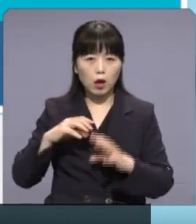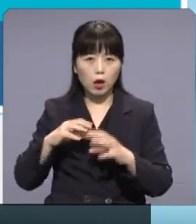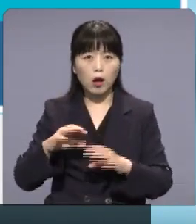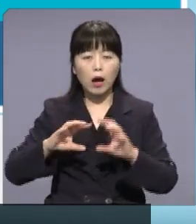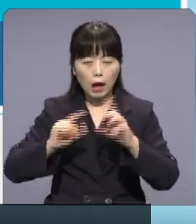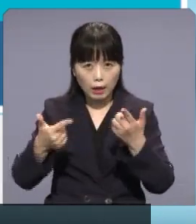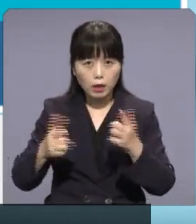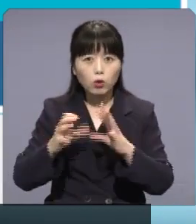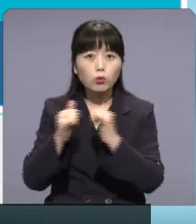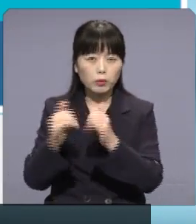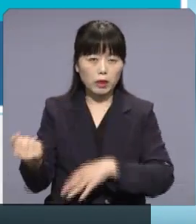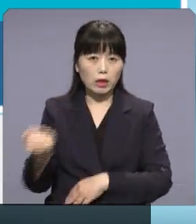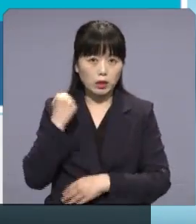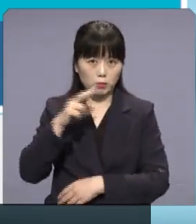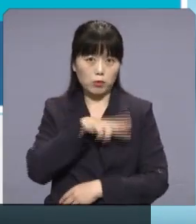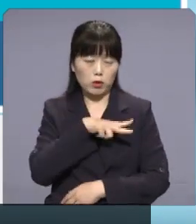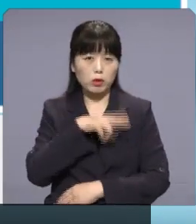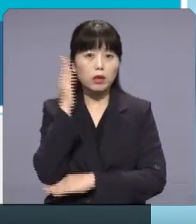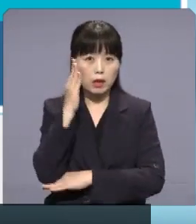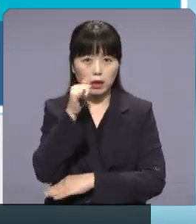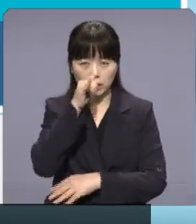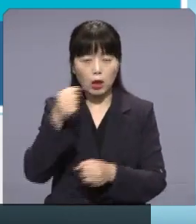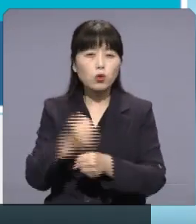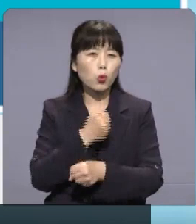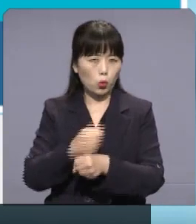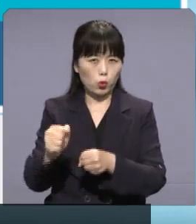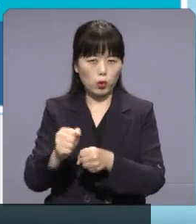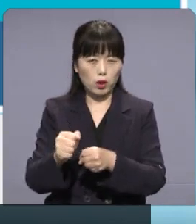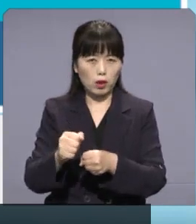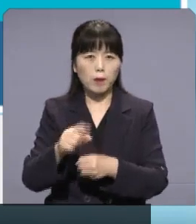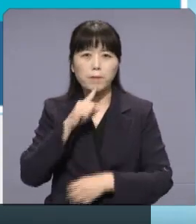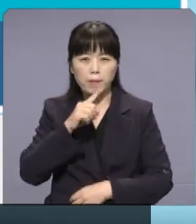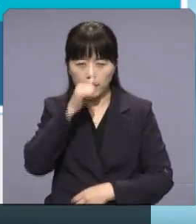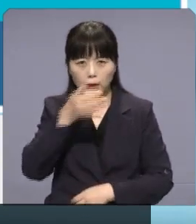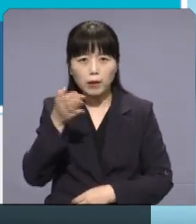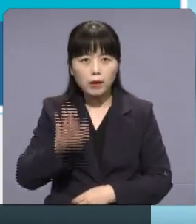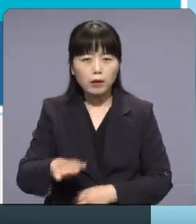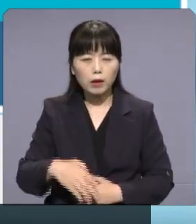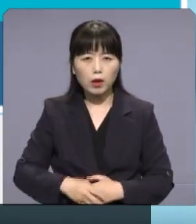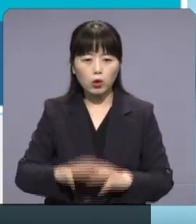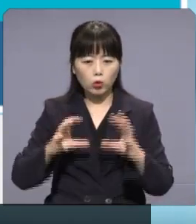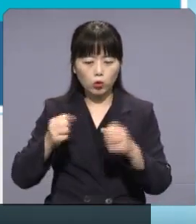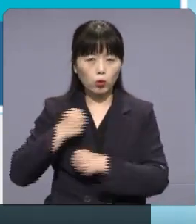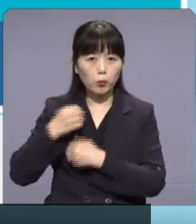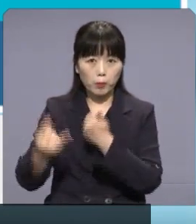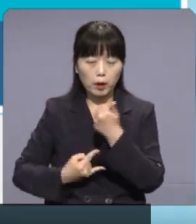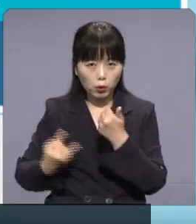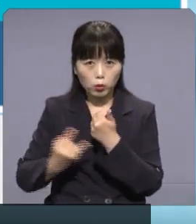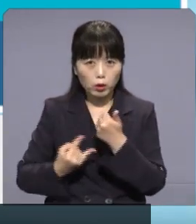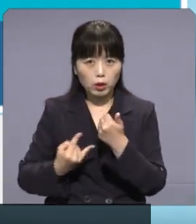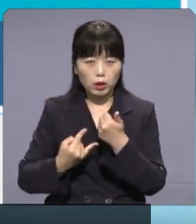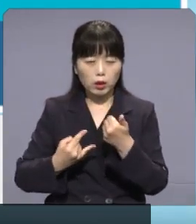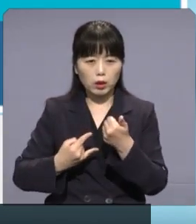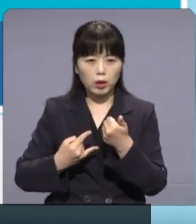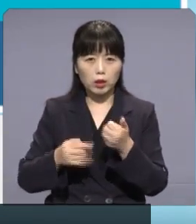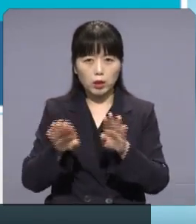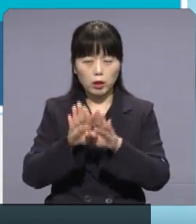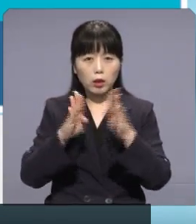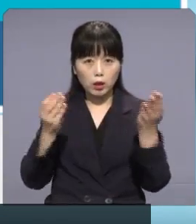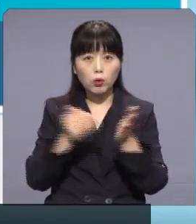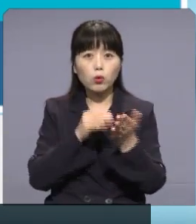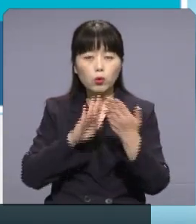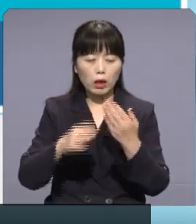월북이 아니라고 국민의힘 의원들이 얘기하잖아요. 조작했다는 거잖아요. 당시에 국방이 열고 난 다음에